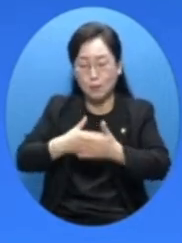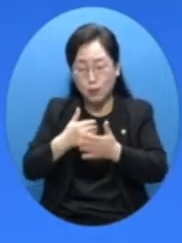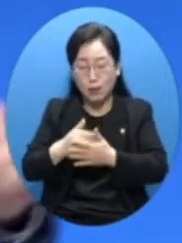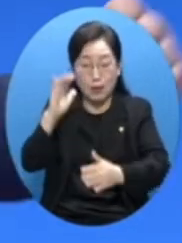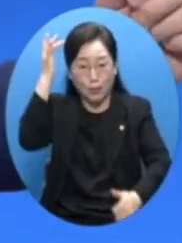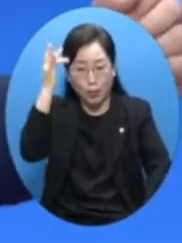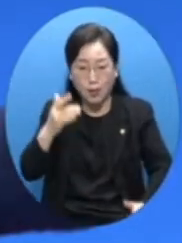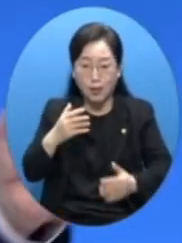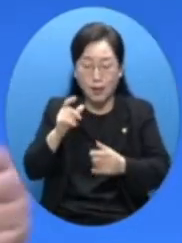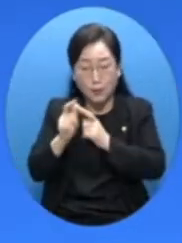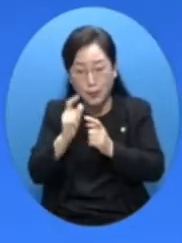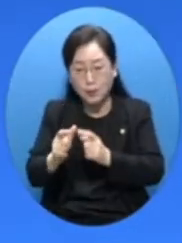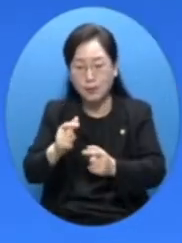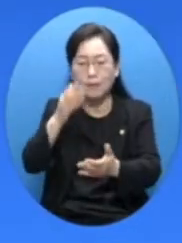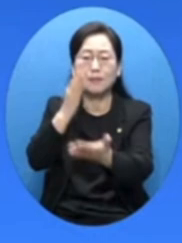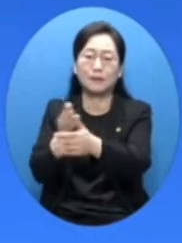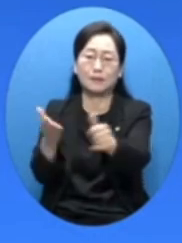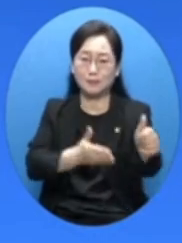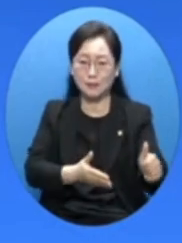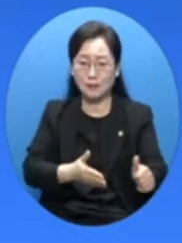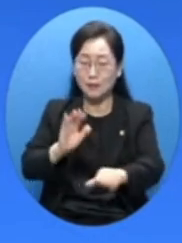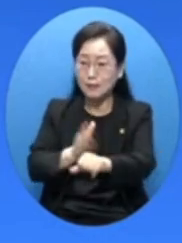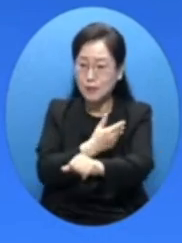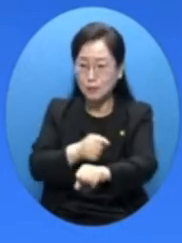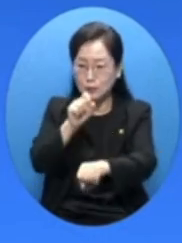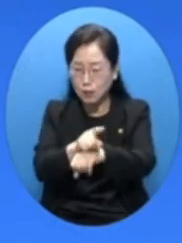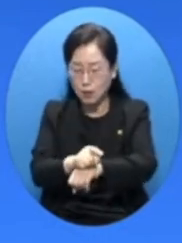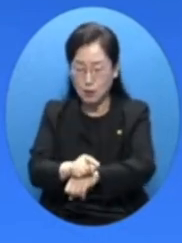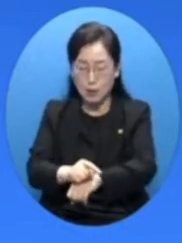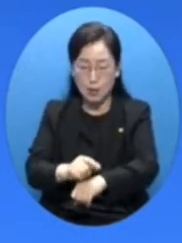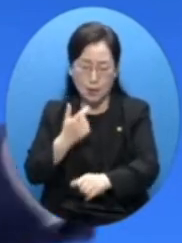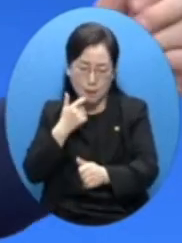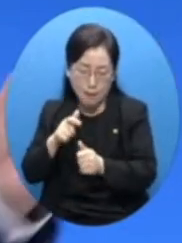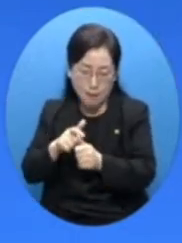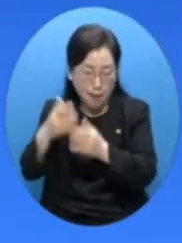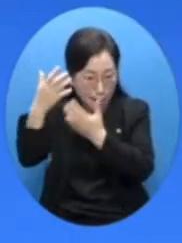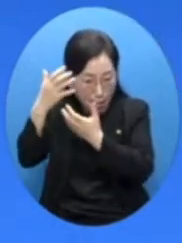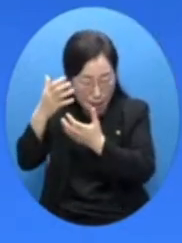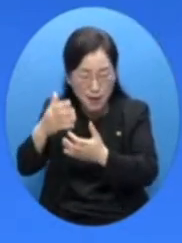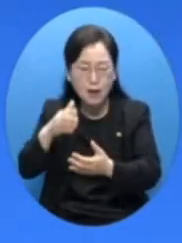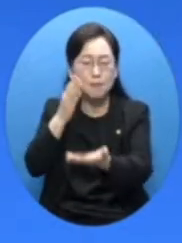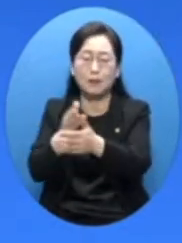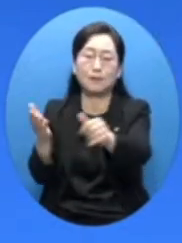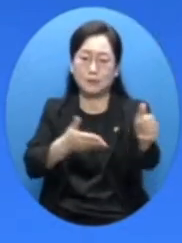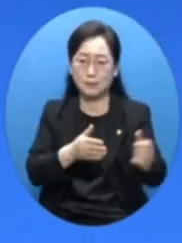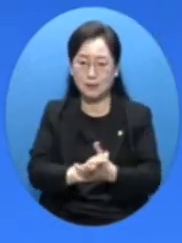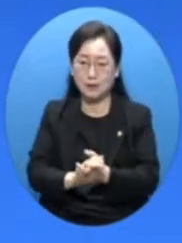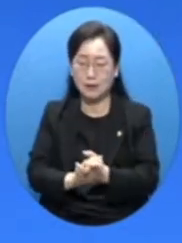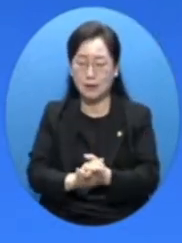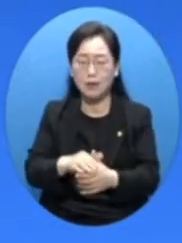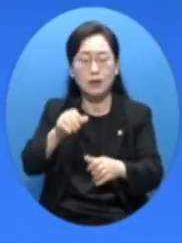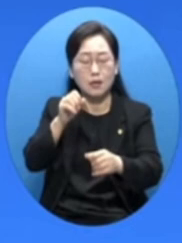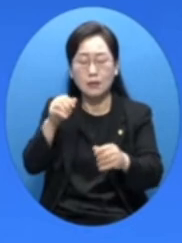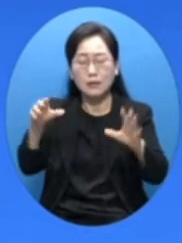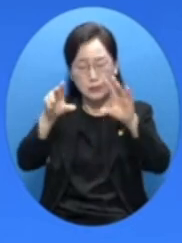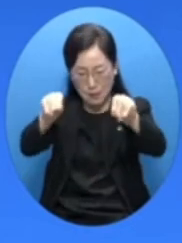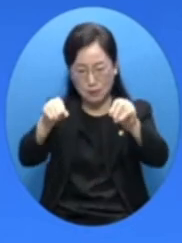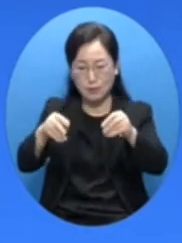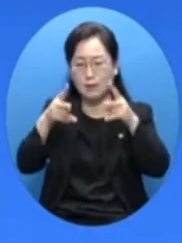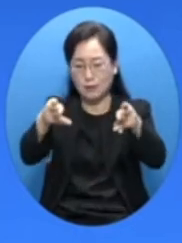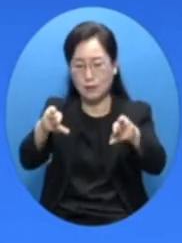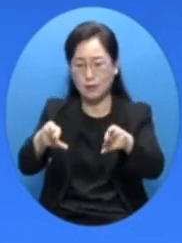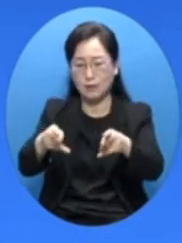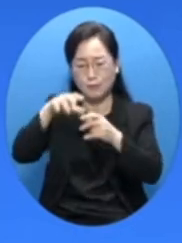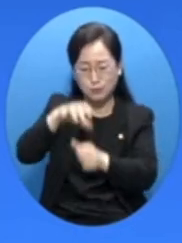근심에서 벗어나시기 바랍니다. 잘못된 성격, 집착하는 성격에서 벗어나시길 바랍니다. 여러분 벗어나야 합니다. 눌려있으면 안